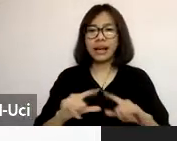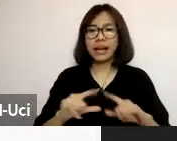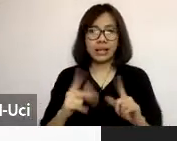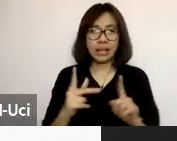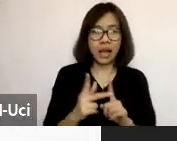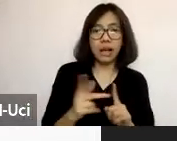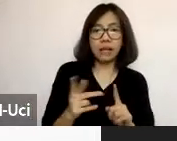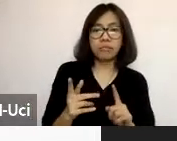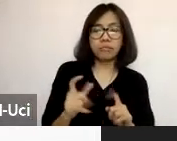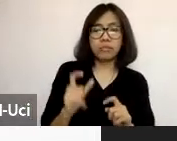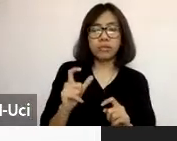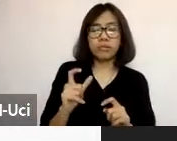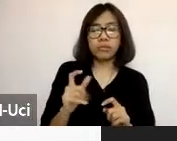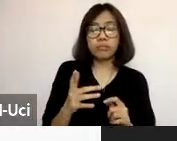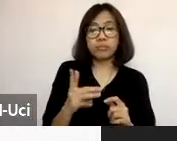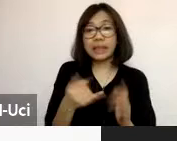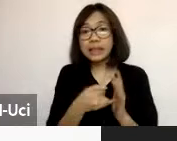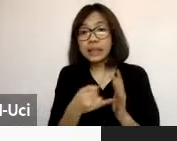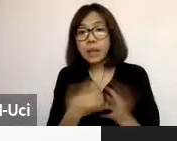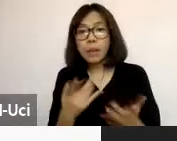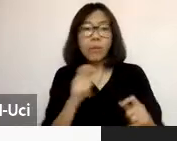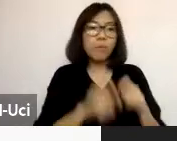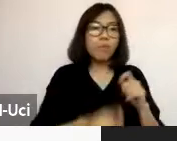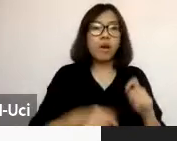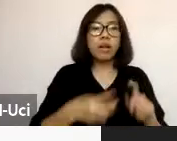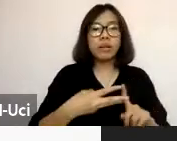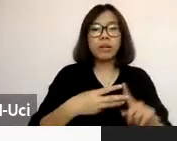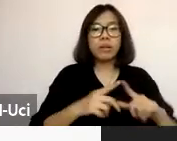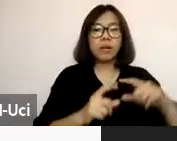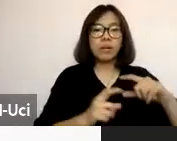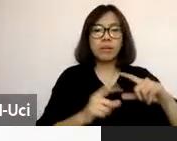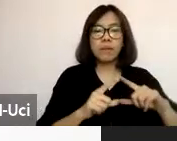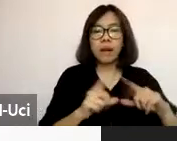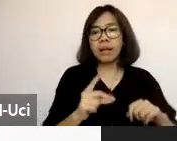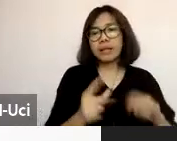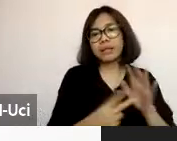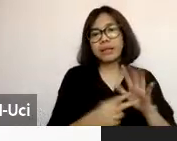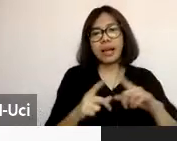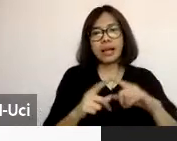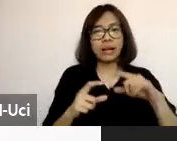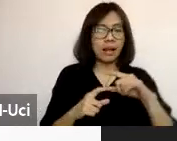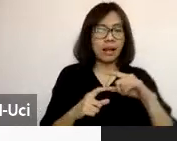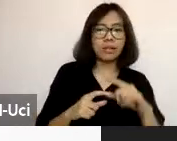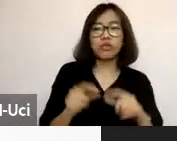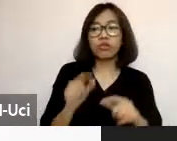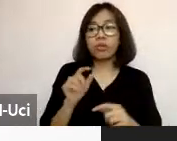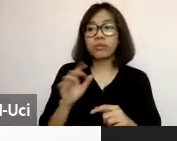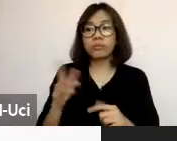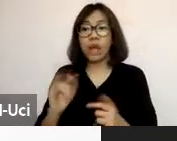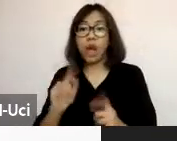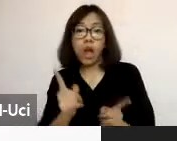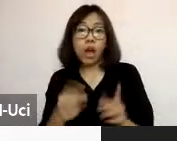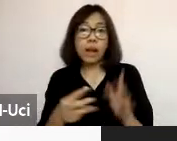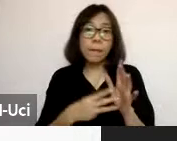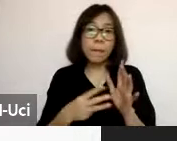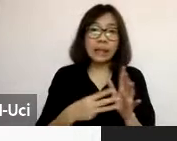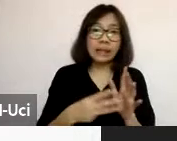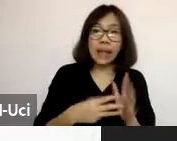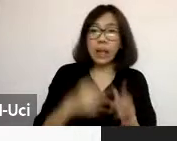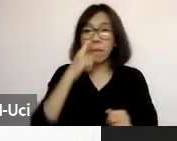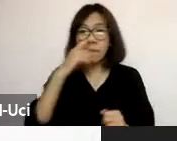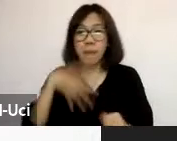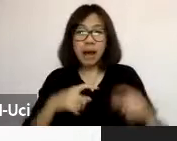dan memberikan kewenangan pada pengadilan agama untuk menyelesaikan sengketa perbankan